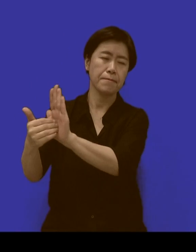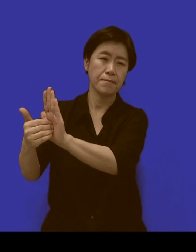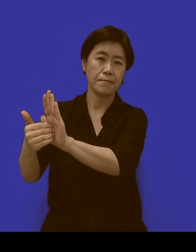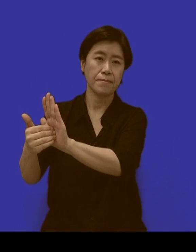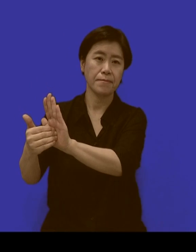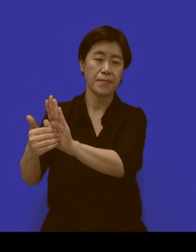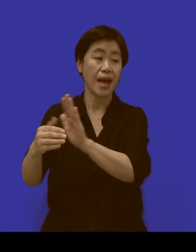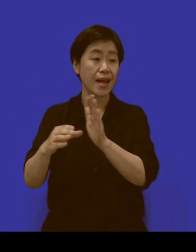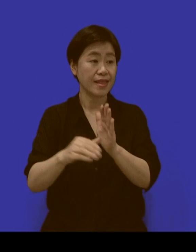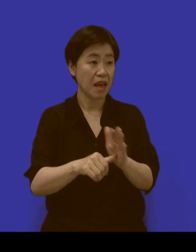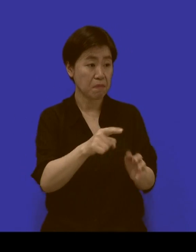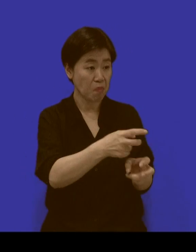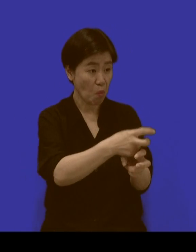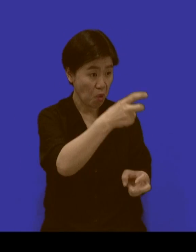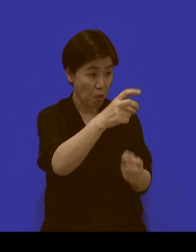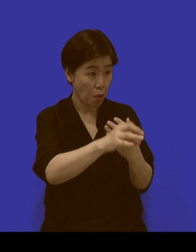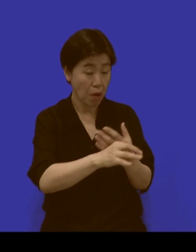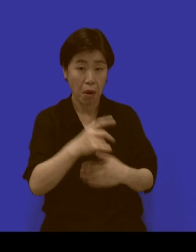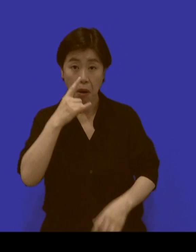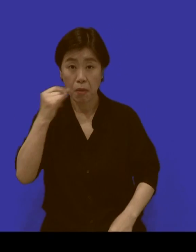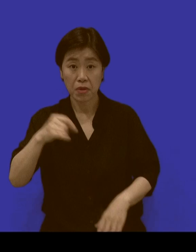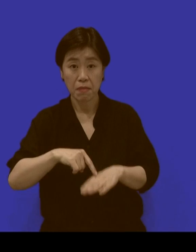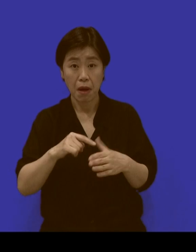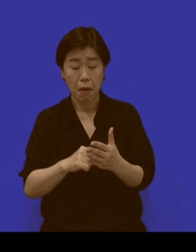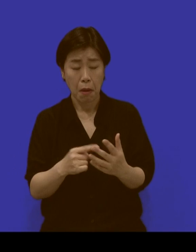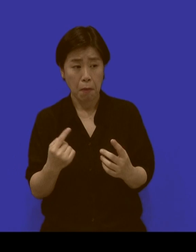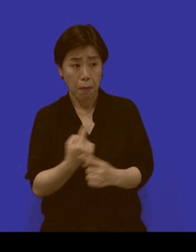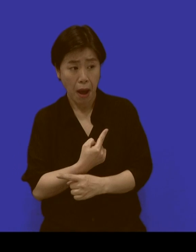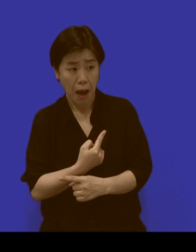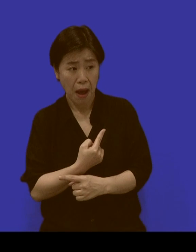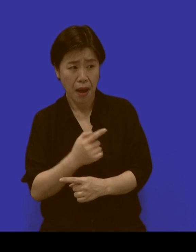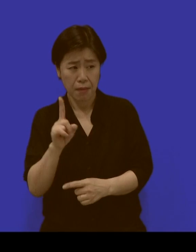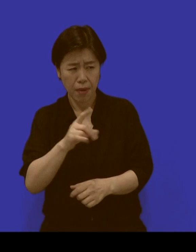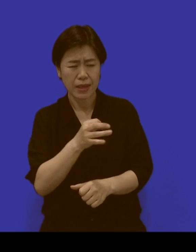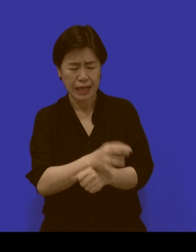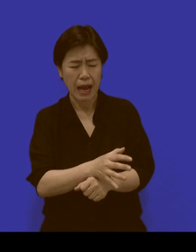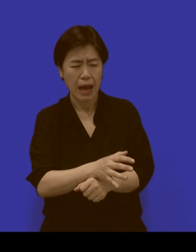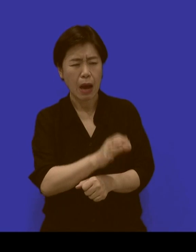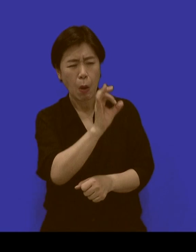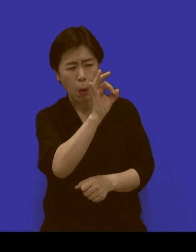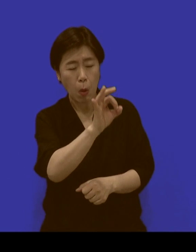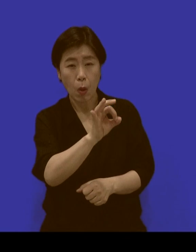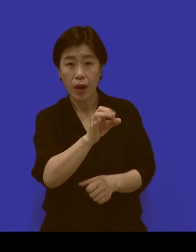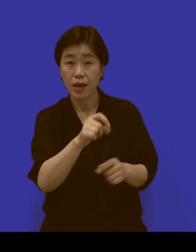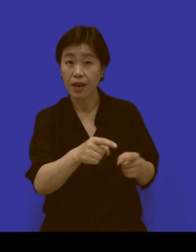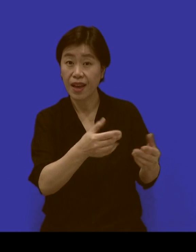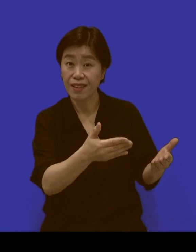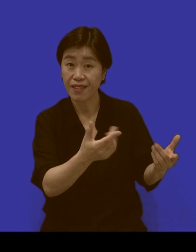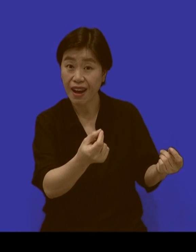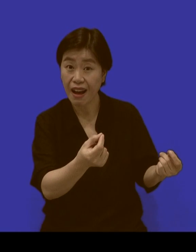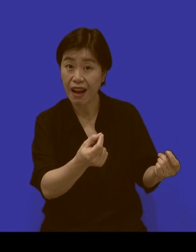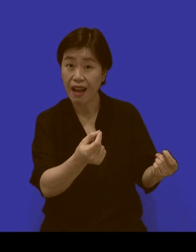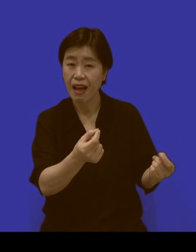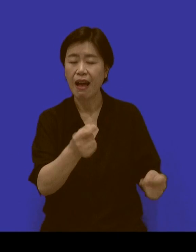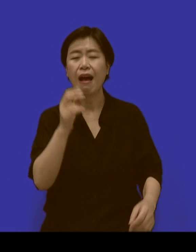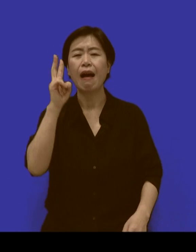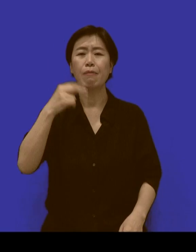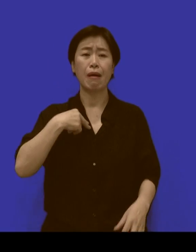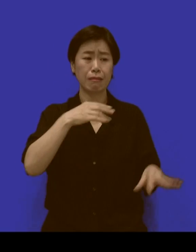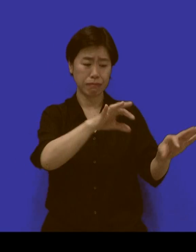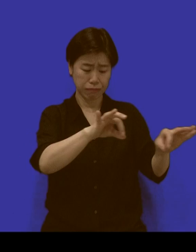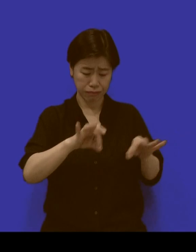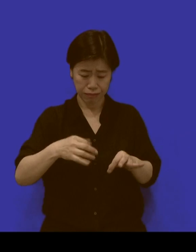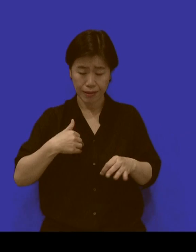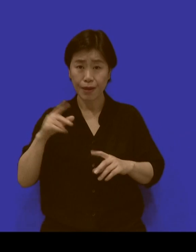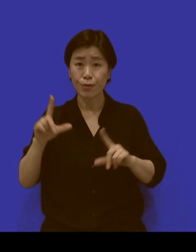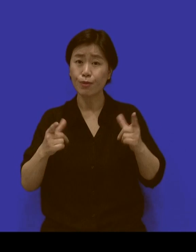아프지 않겠느냐. 그러면 이제 어머니가 마음이 약해져서 사주죠. 좀 뭔가 그 똑같은 것을 내가 하나님 아버지께 하고 있지는